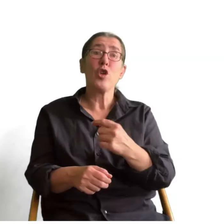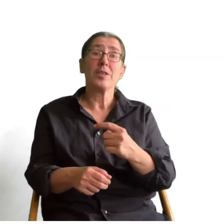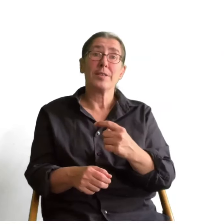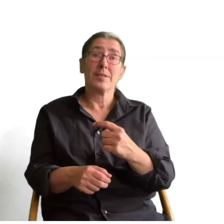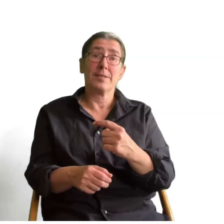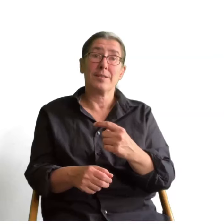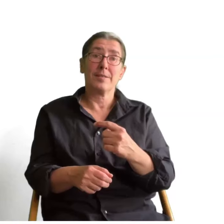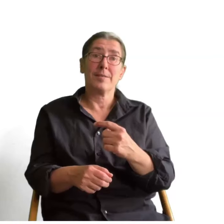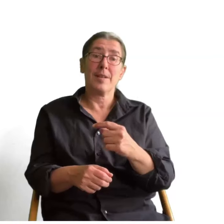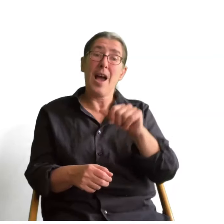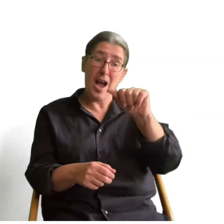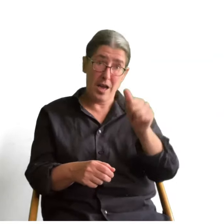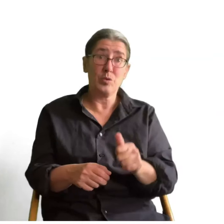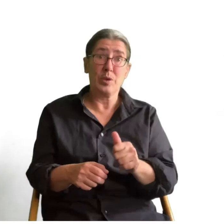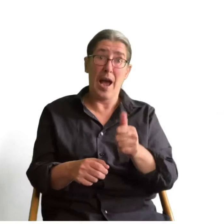von